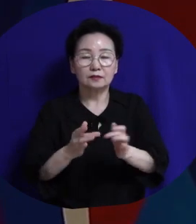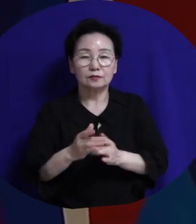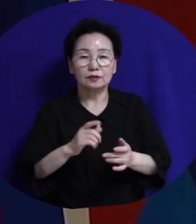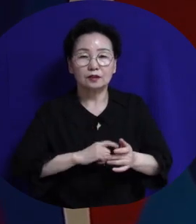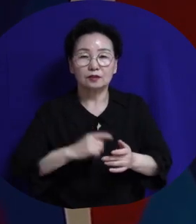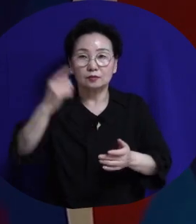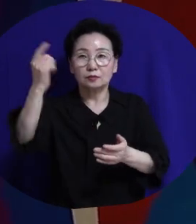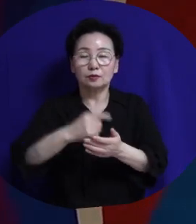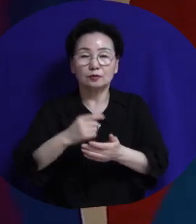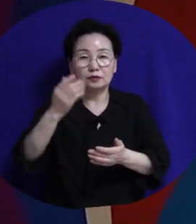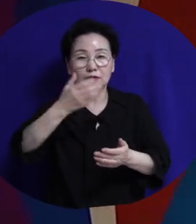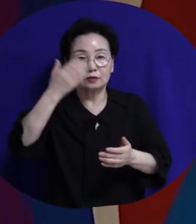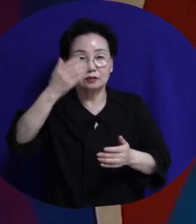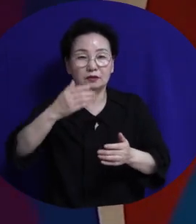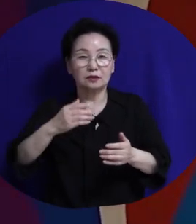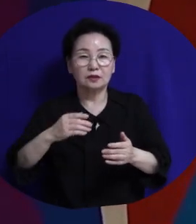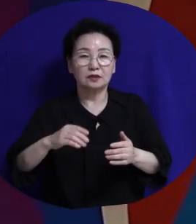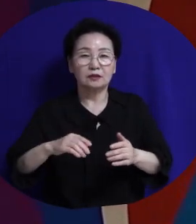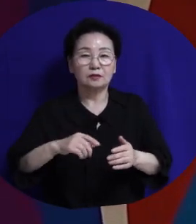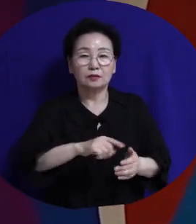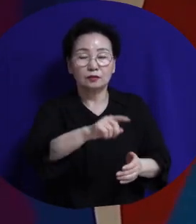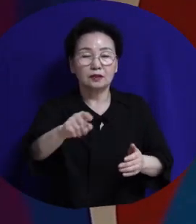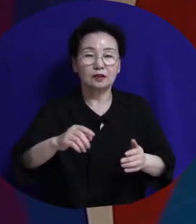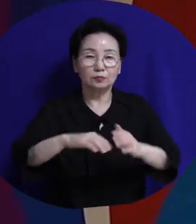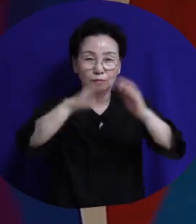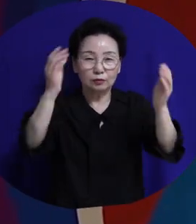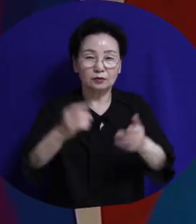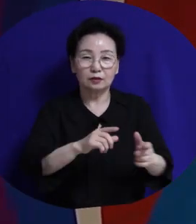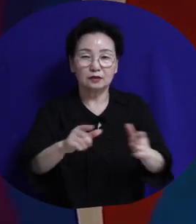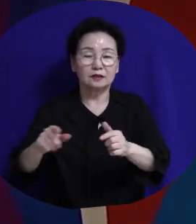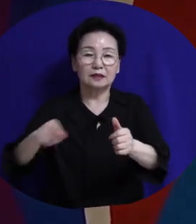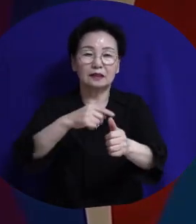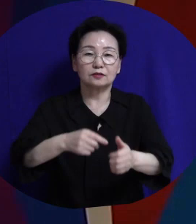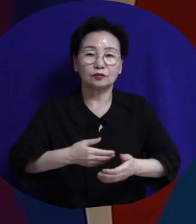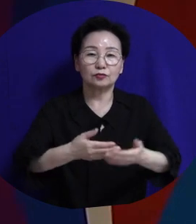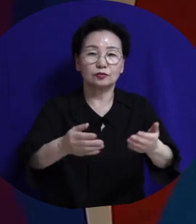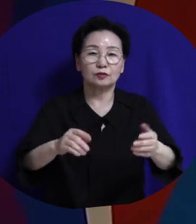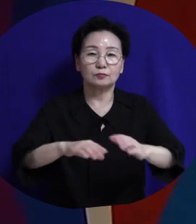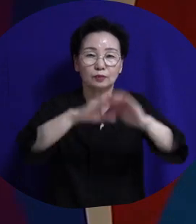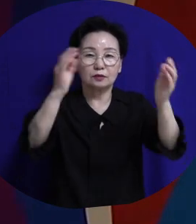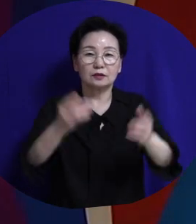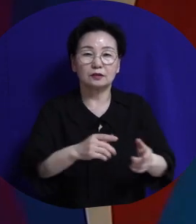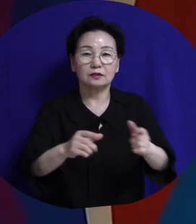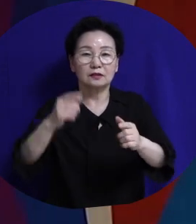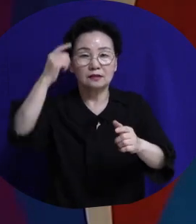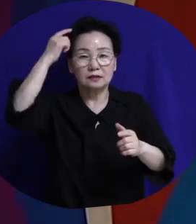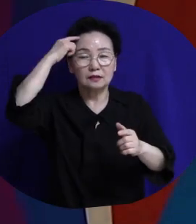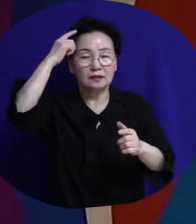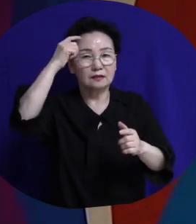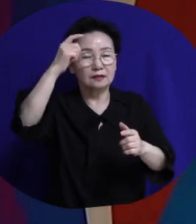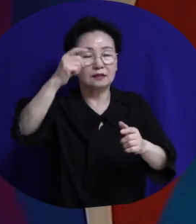너에게 모든 것을 가르치시고 내가 너에게 말한 모든 것을 생각나게 하시리라.